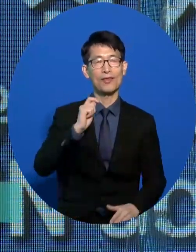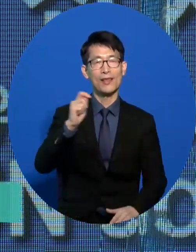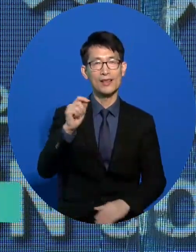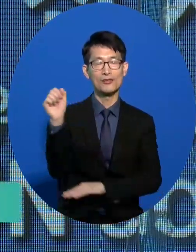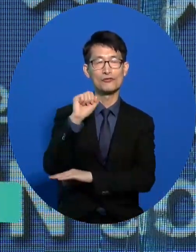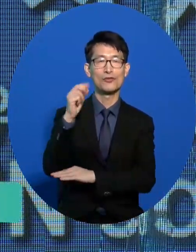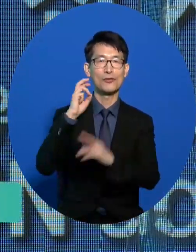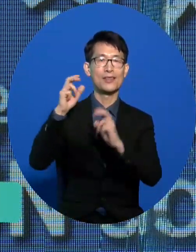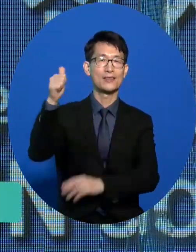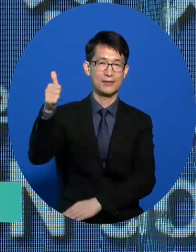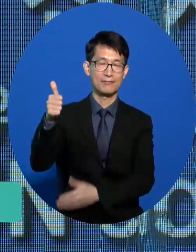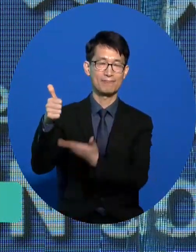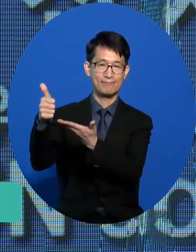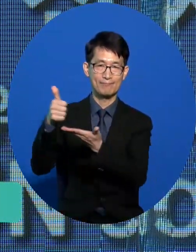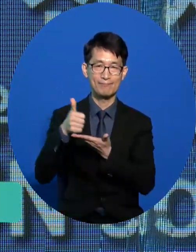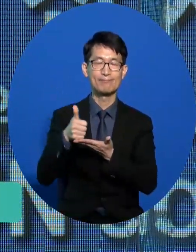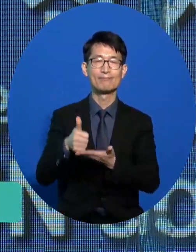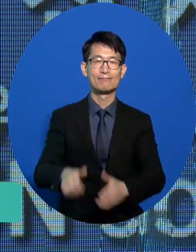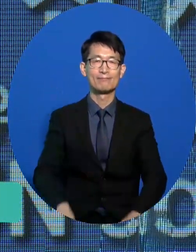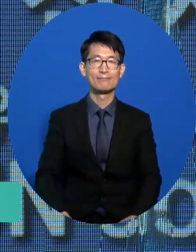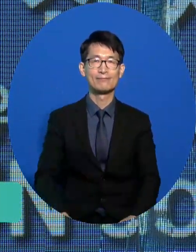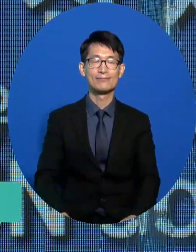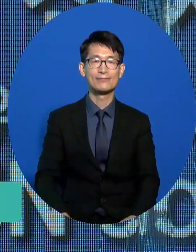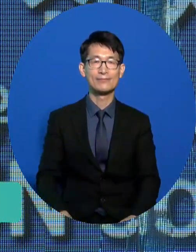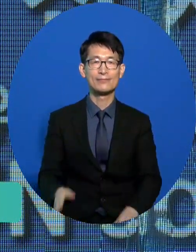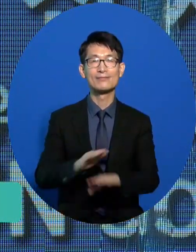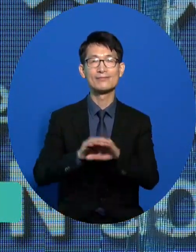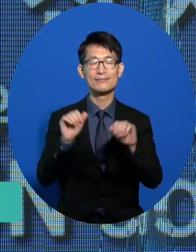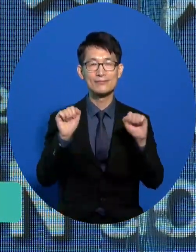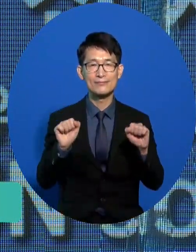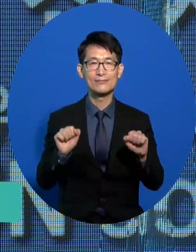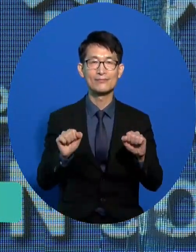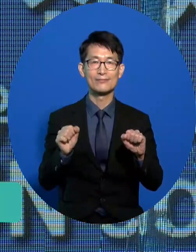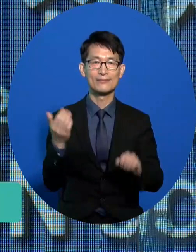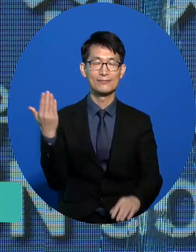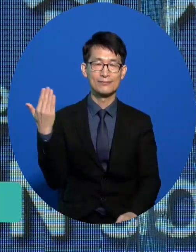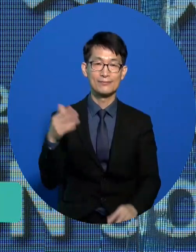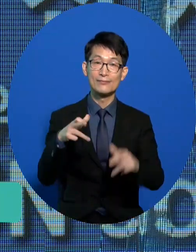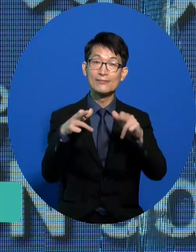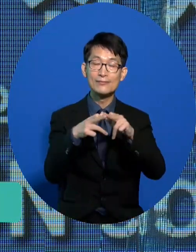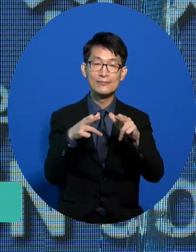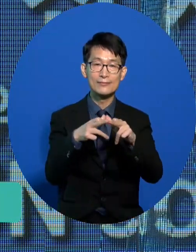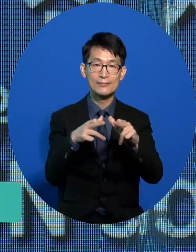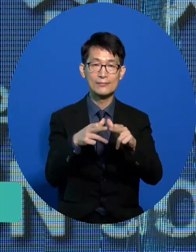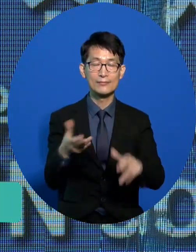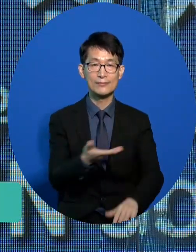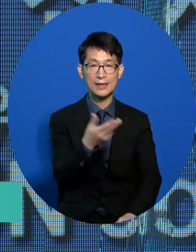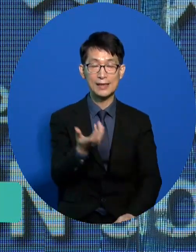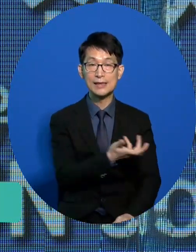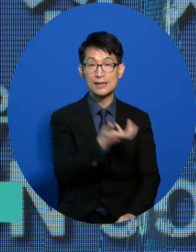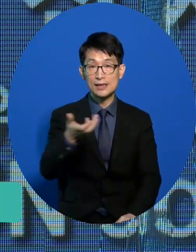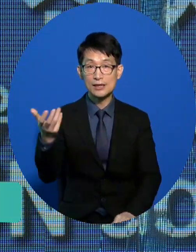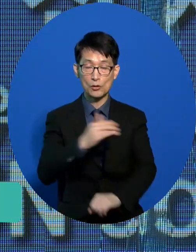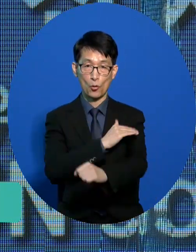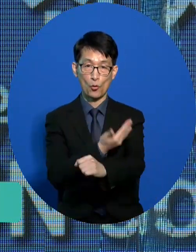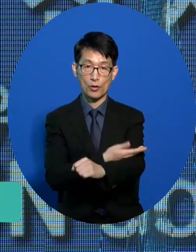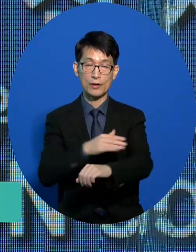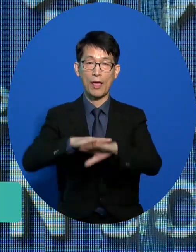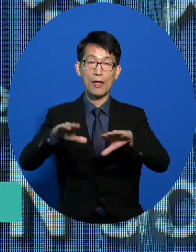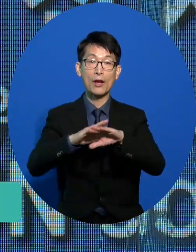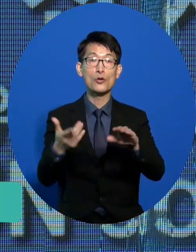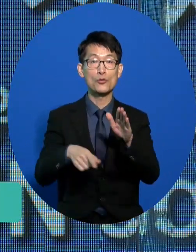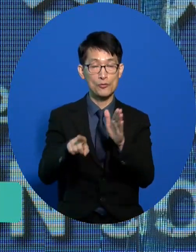developed a 우리코 system, the mobility platform for persons with disabilities. Mr. Chun Jae-hyuk. I've